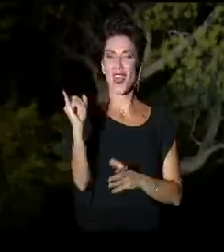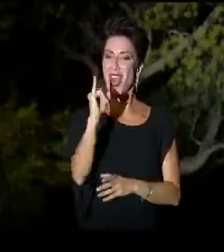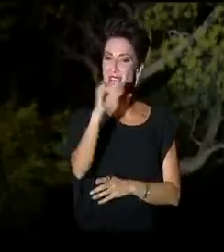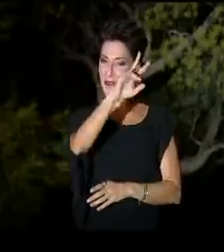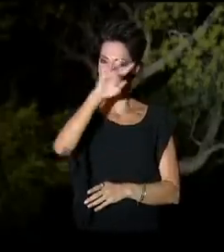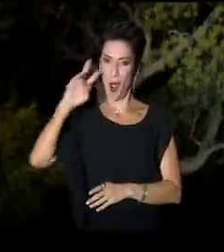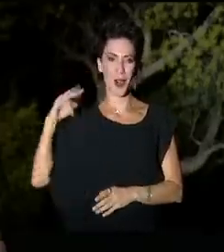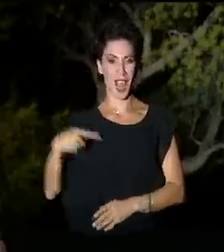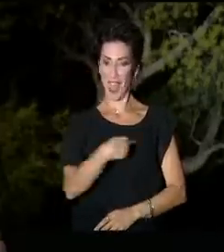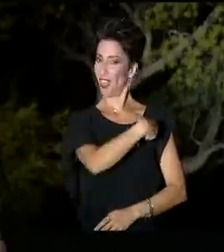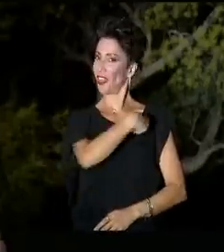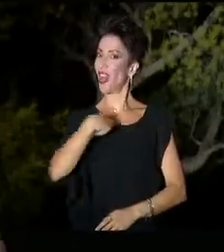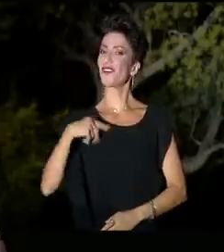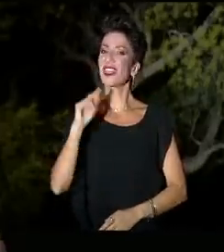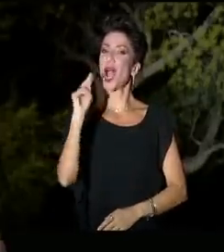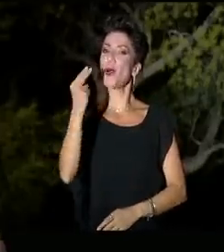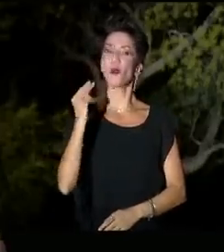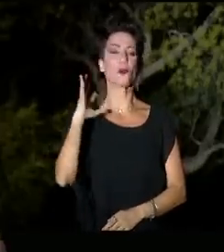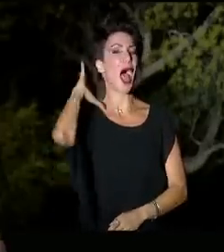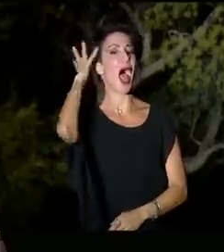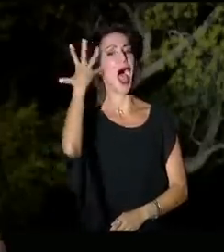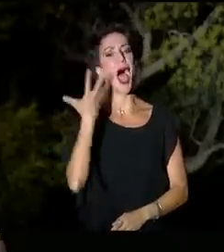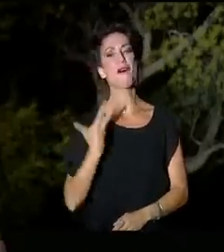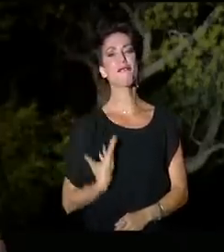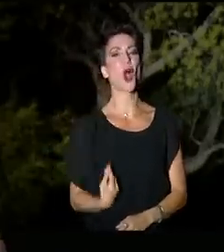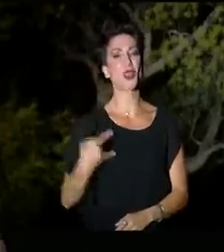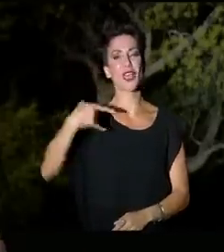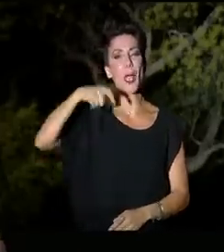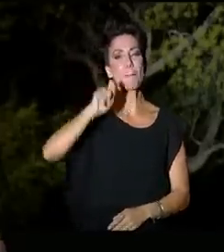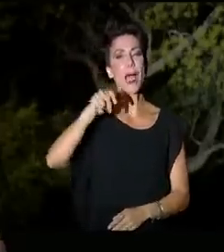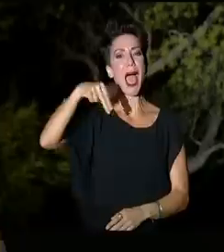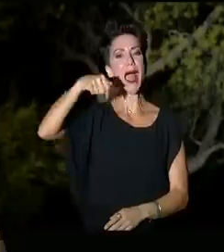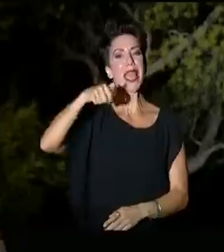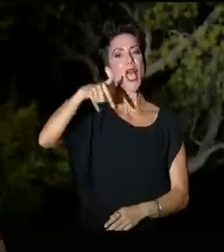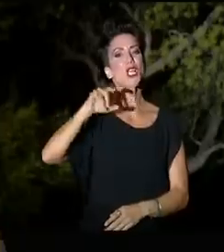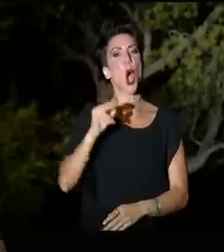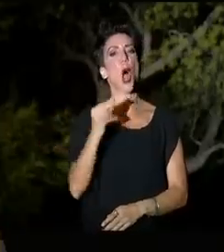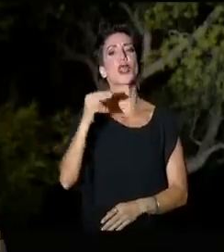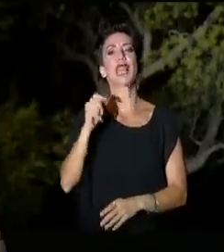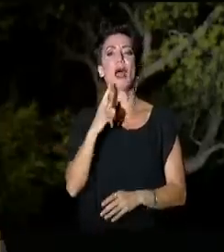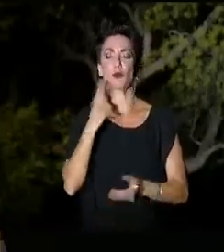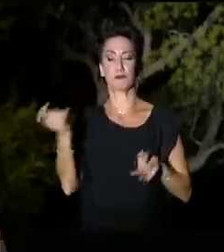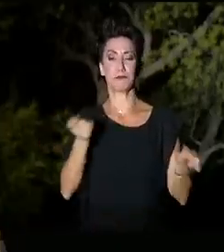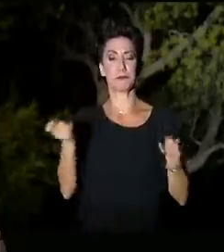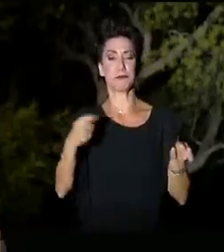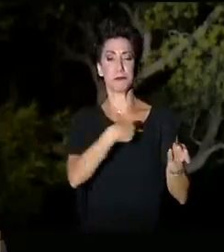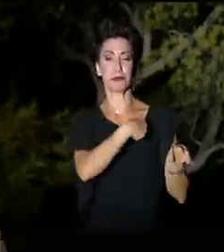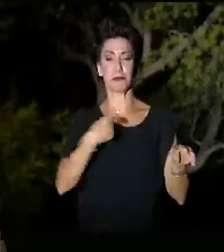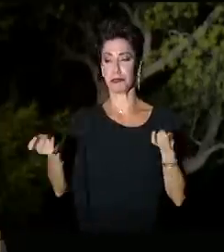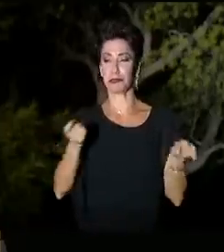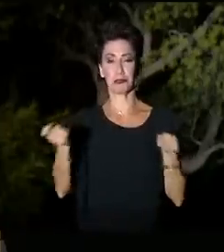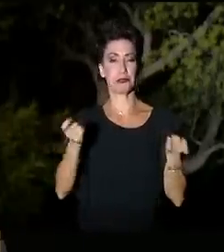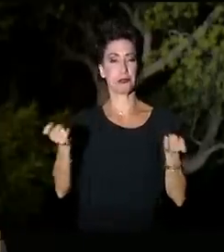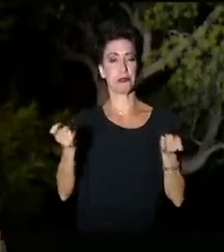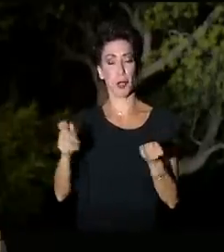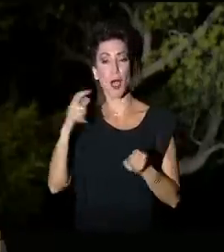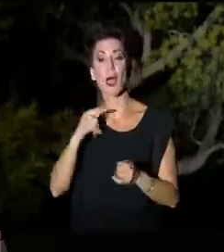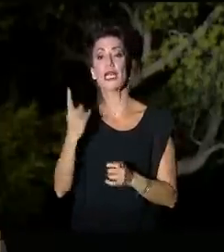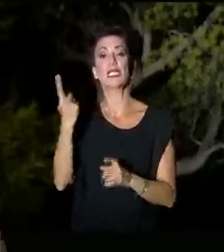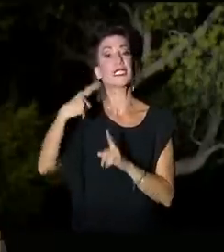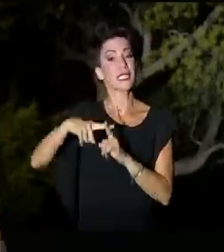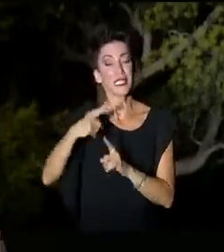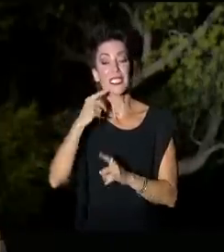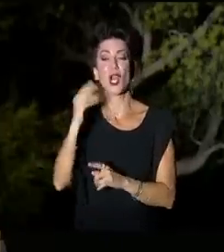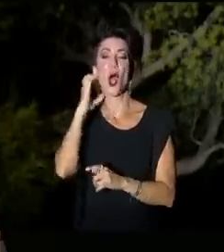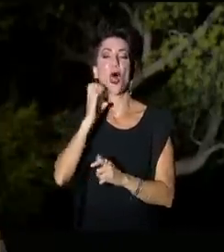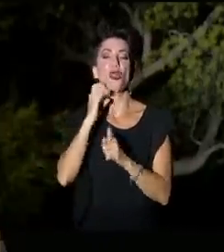επικεφαλή στη Διευθύντρια Πολιτισμού Αφροδίτη Παναγιωτάκου, τον Project Manager κύριο Χρόνη Λιλή, τον Δημήτρη